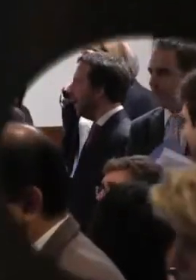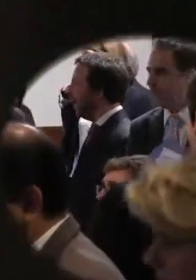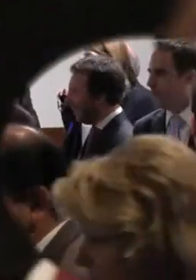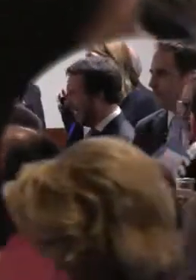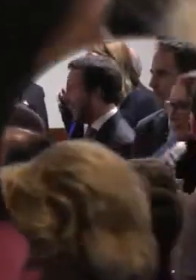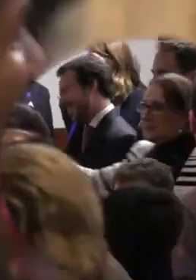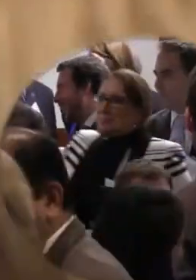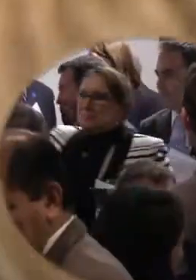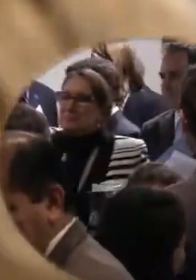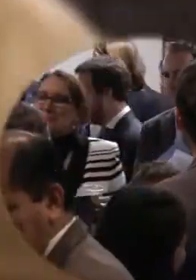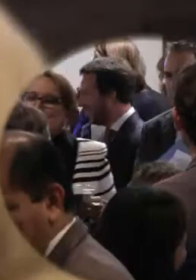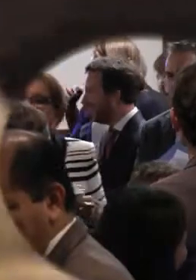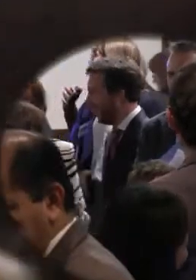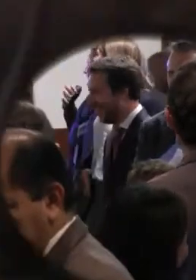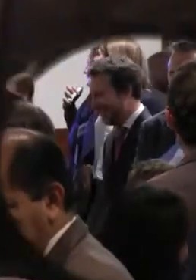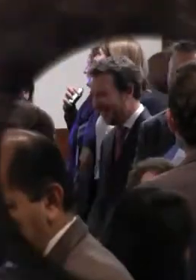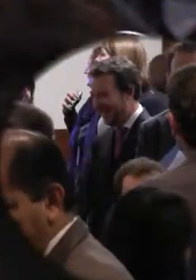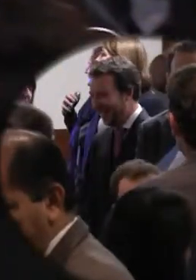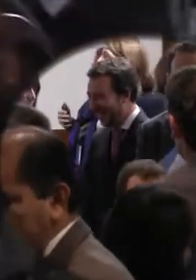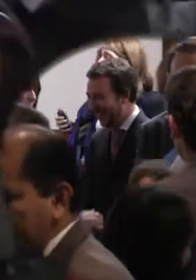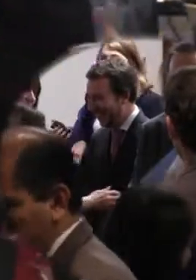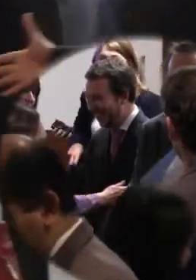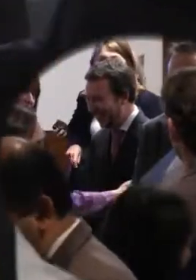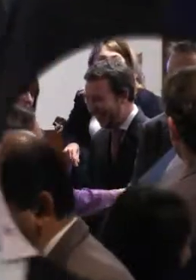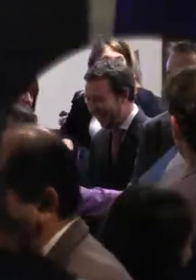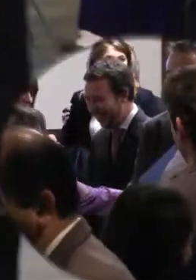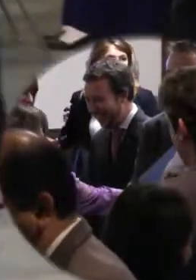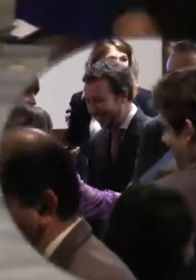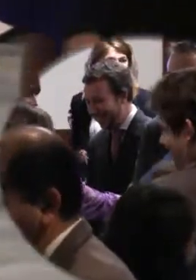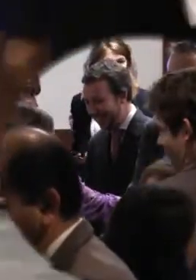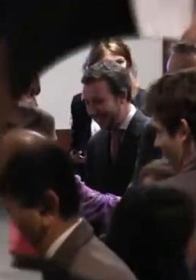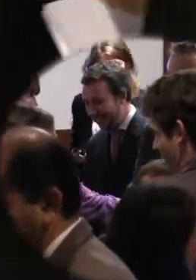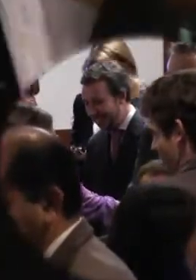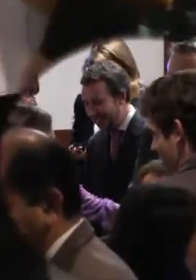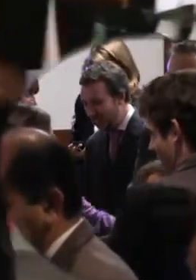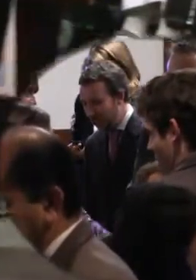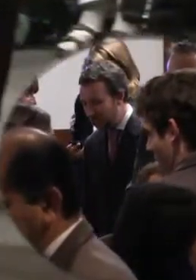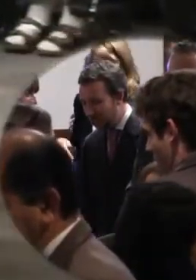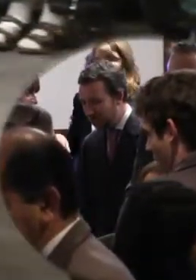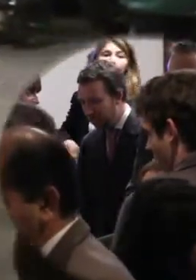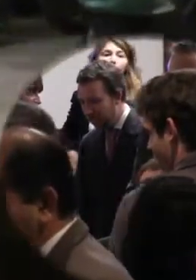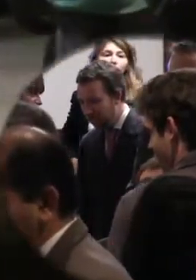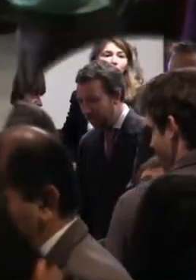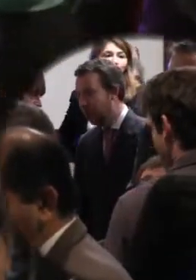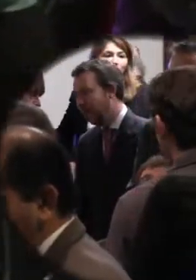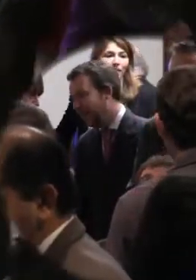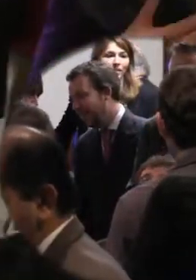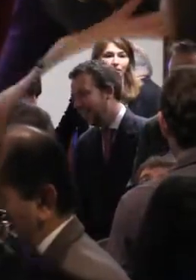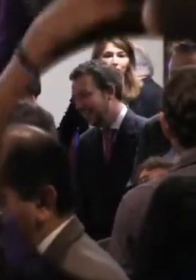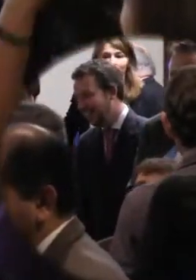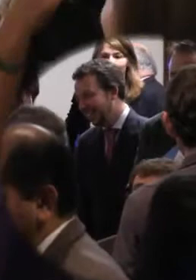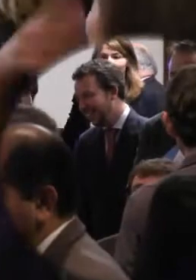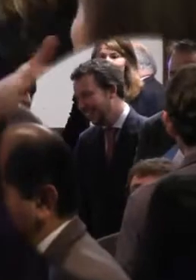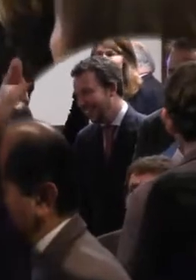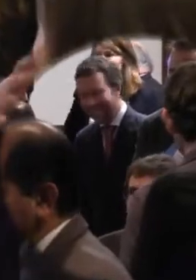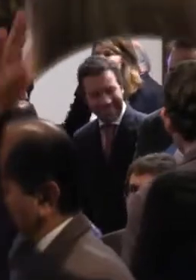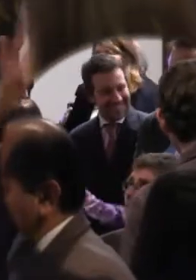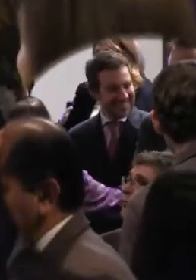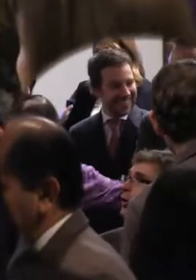gbede torí àtijọ́ gẹ̀dẹ̀ ọ̀mìnì kára kó lè rọ̀ wá kalẹ̀ mo gbede